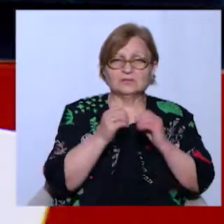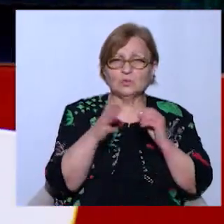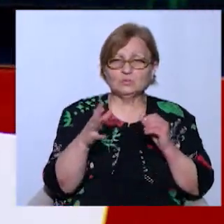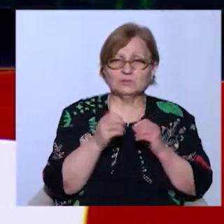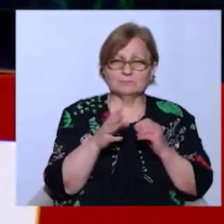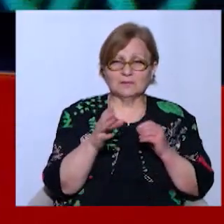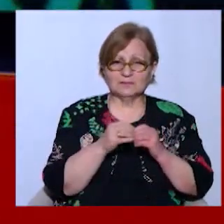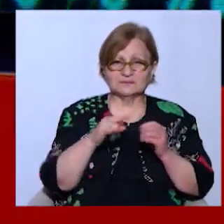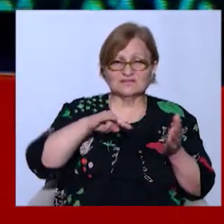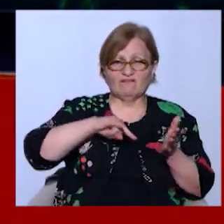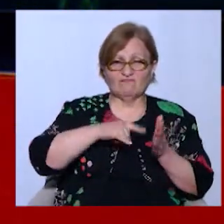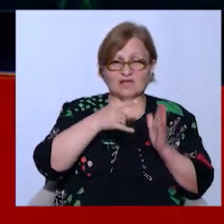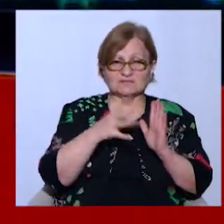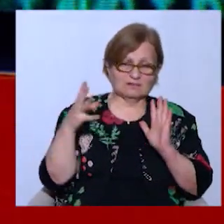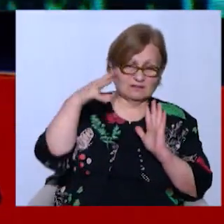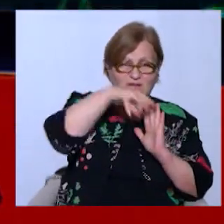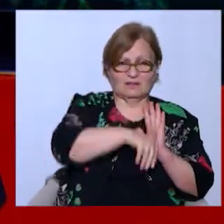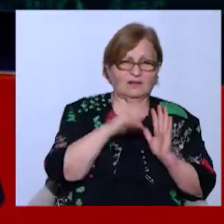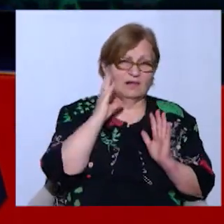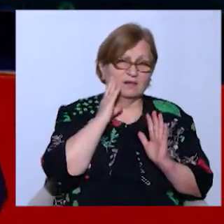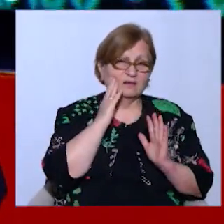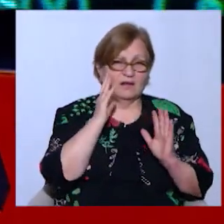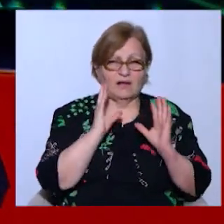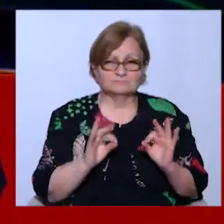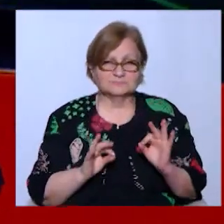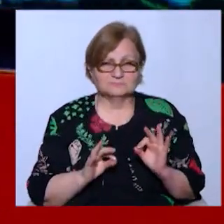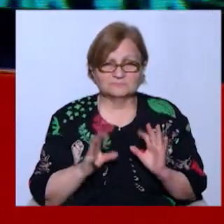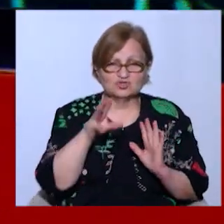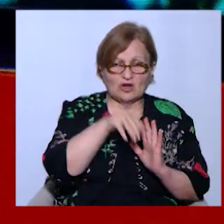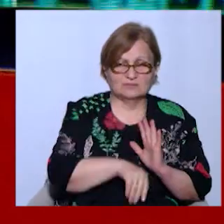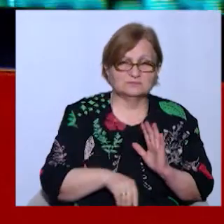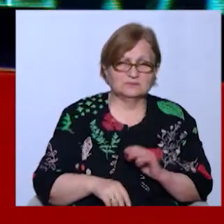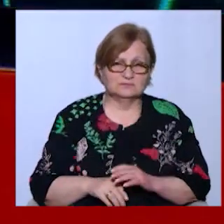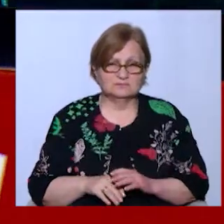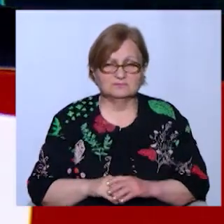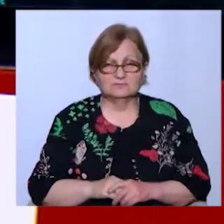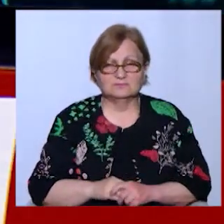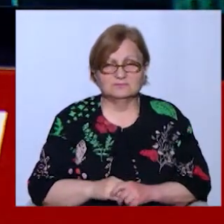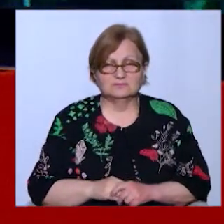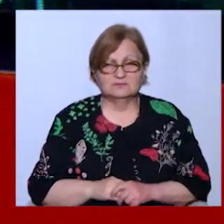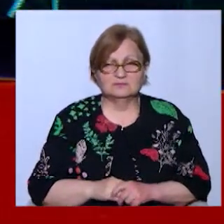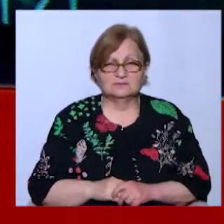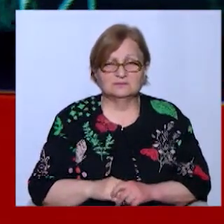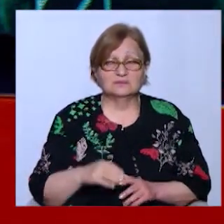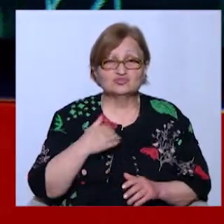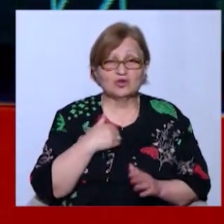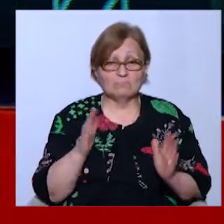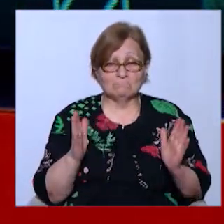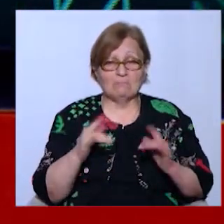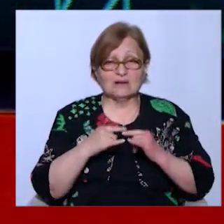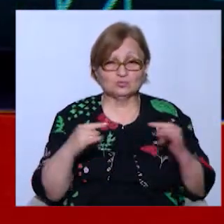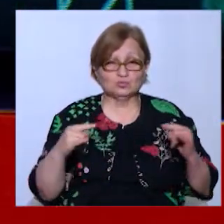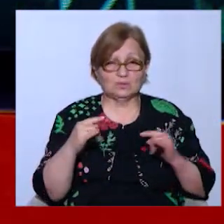15 კვადრატის აი ესეთი კვადრატი ჩაეტია ამ ჩემს